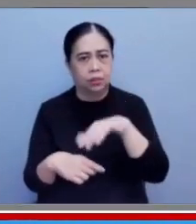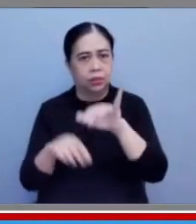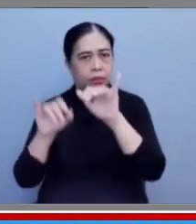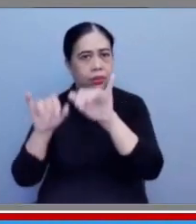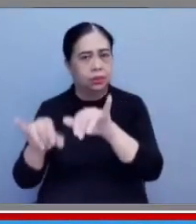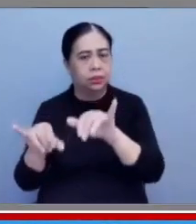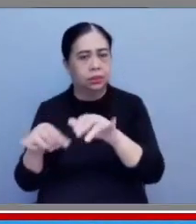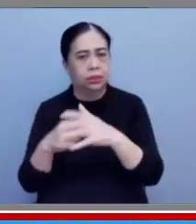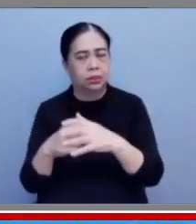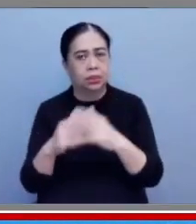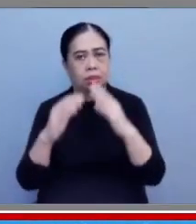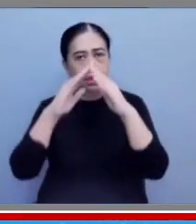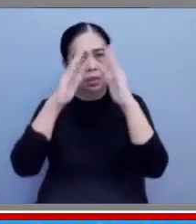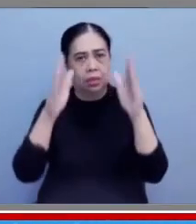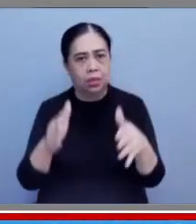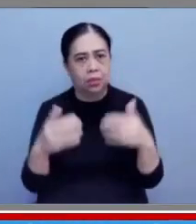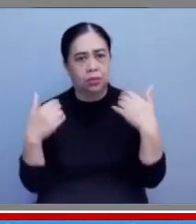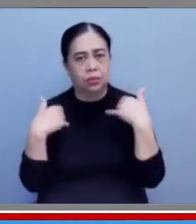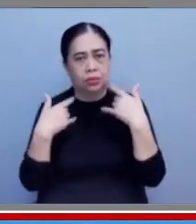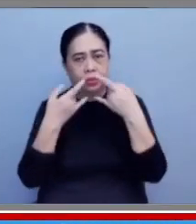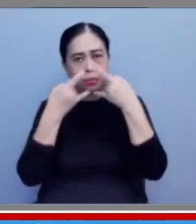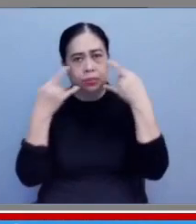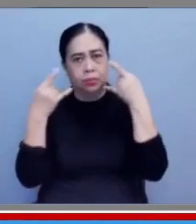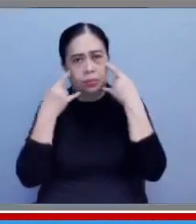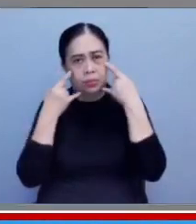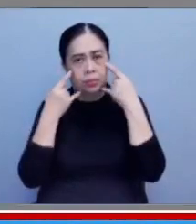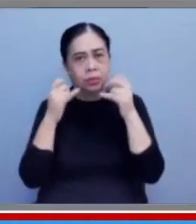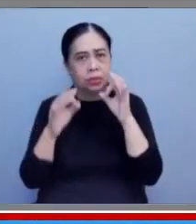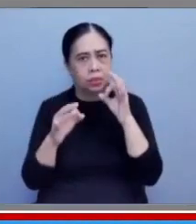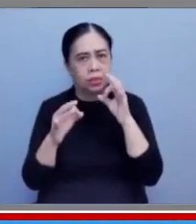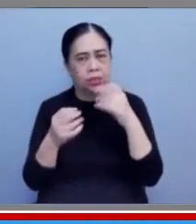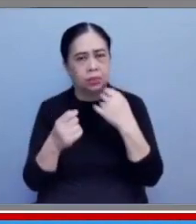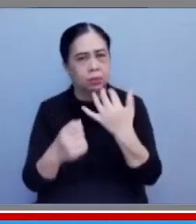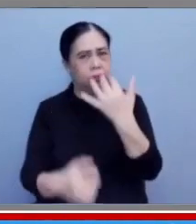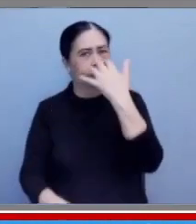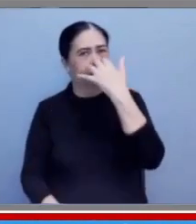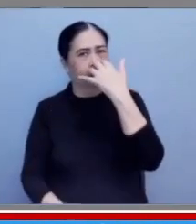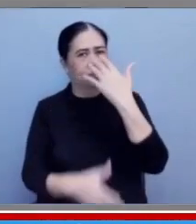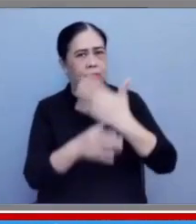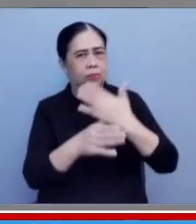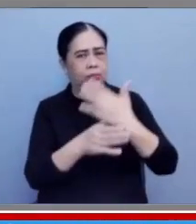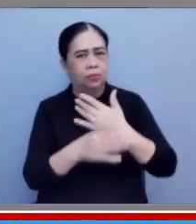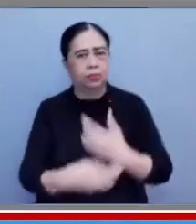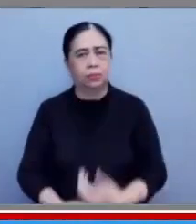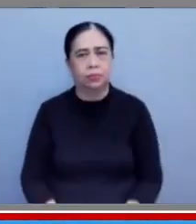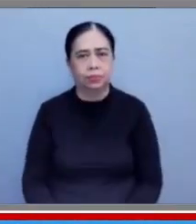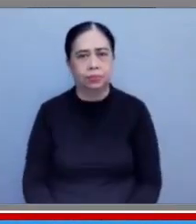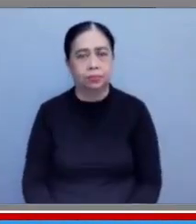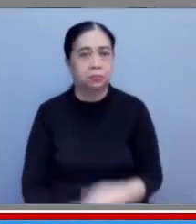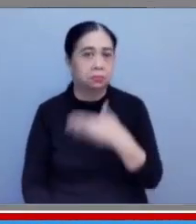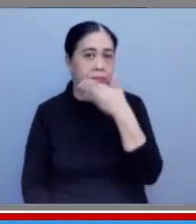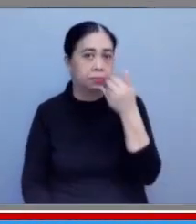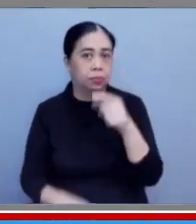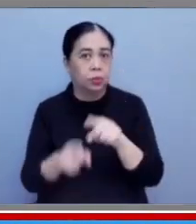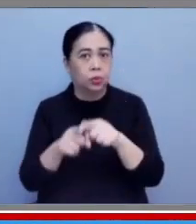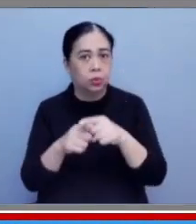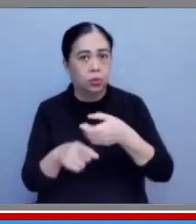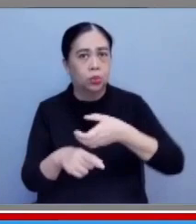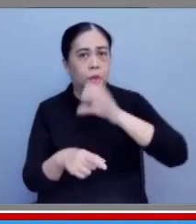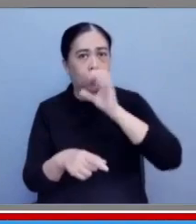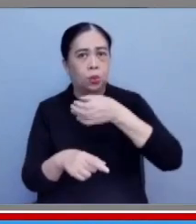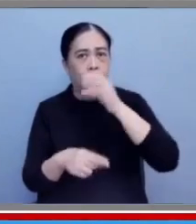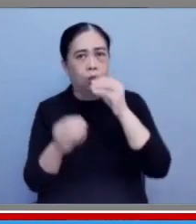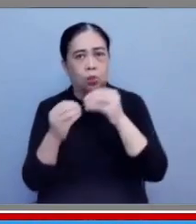ng bahay at magsuot ng face mask kung nakakalanghap ng amoy ng asupre mainam din umano ang pag-inom ng maraming tubig kung